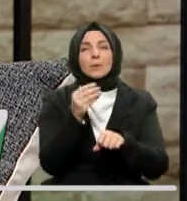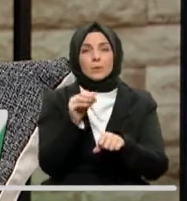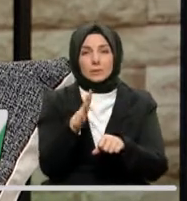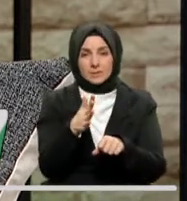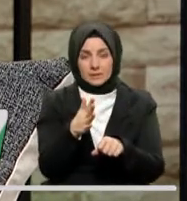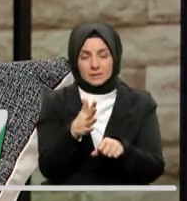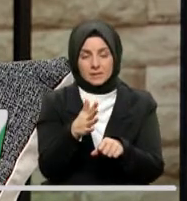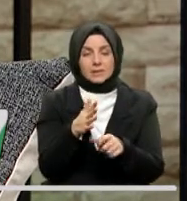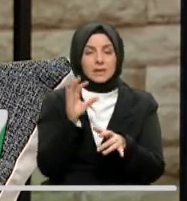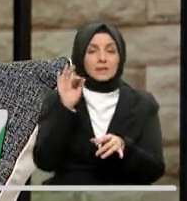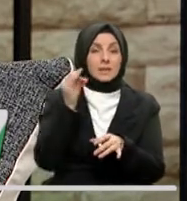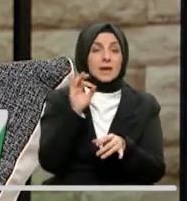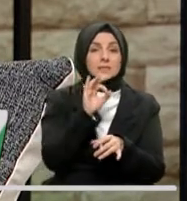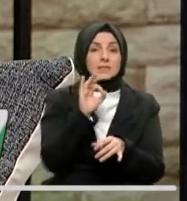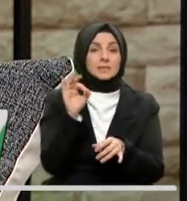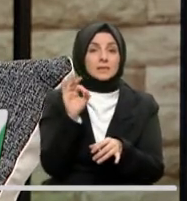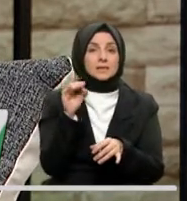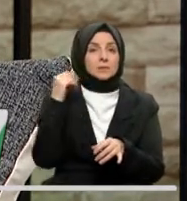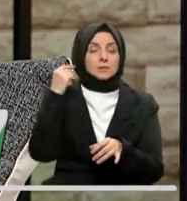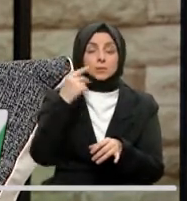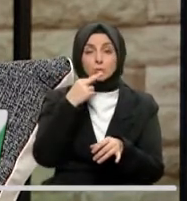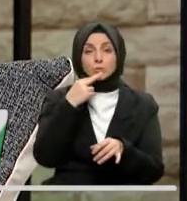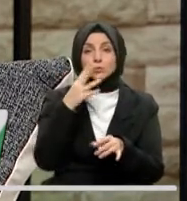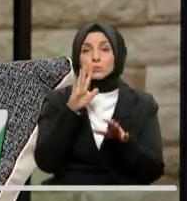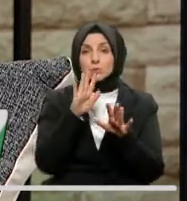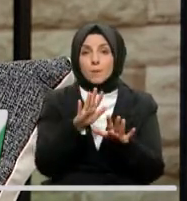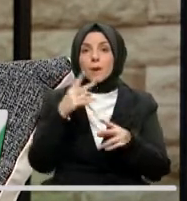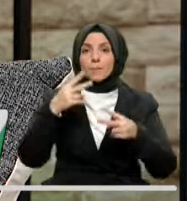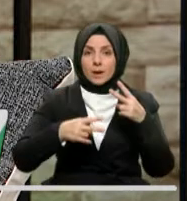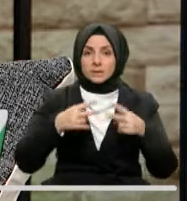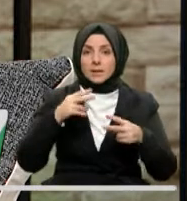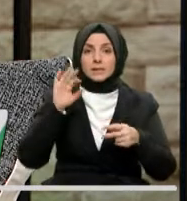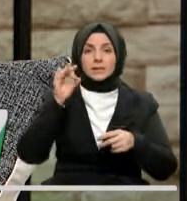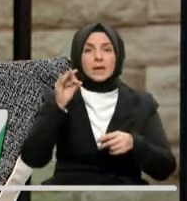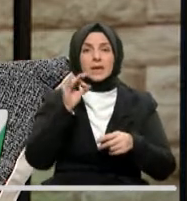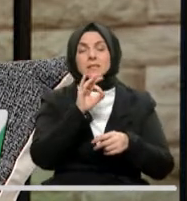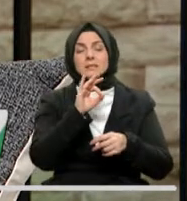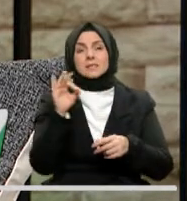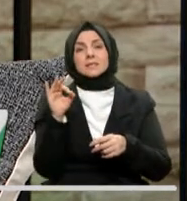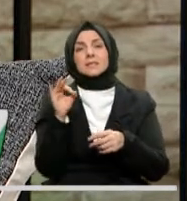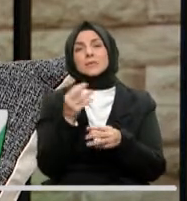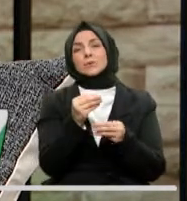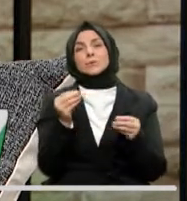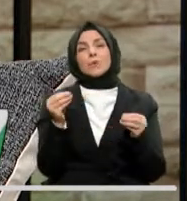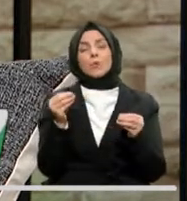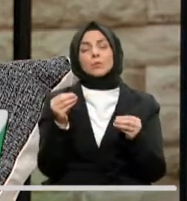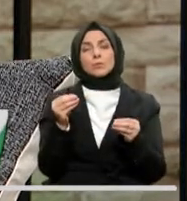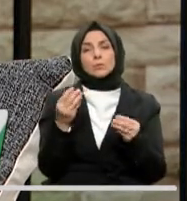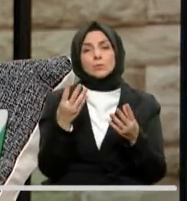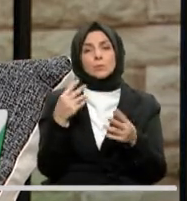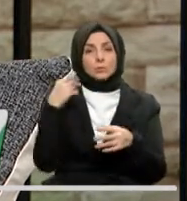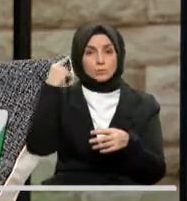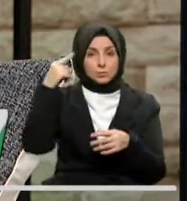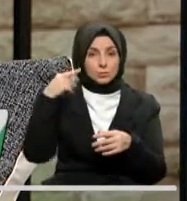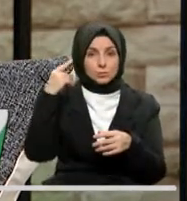değersizlik duygusunu konuşuruz ama kendi üzerimizden konuşuruz Ama bazen de değersizlik duygusu yoğunluğunu insanları biz maruz kalıyorsun